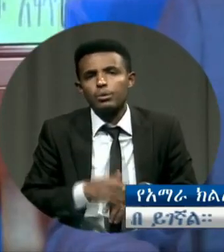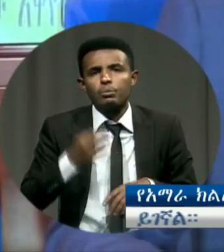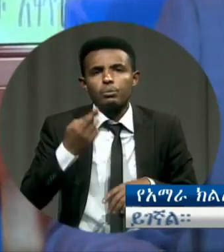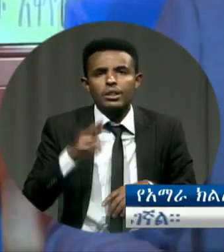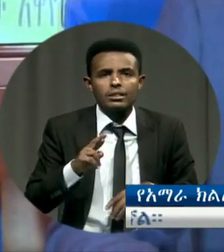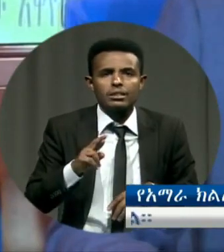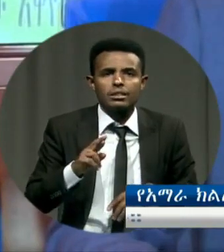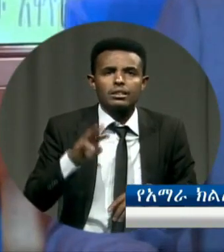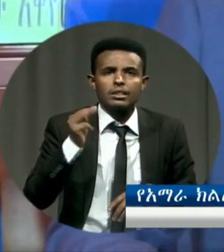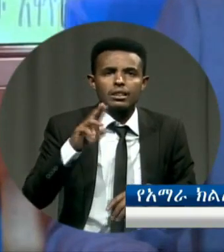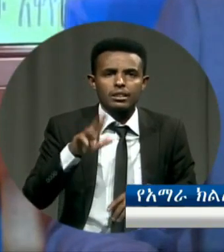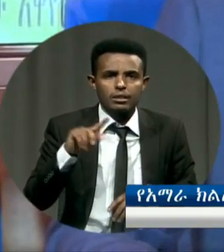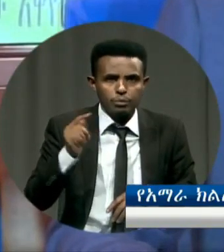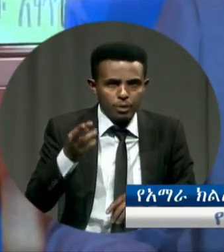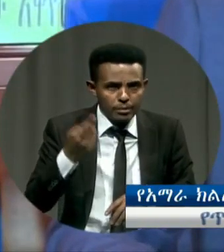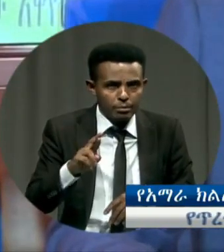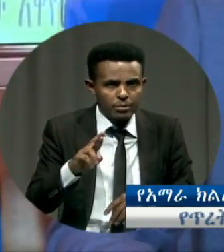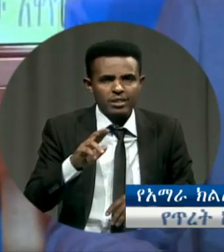አለው